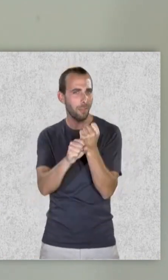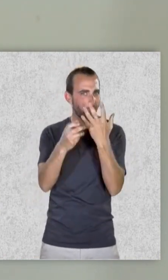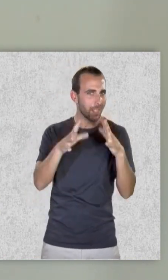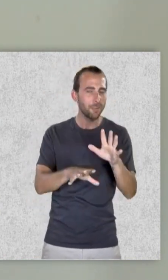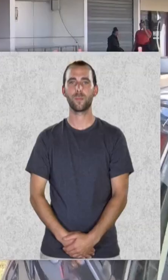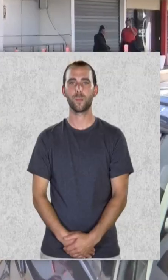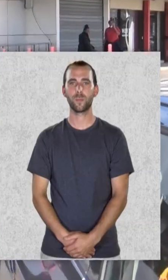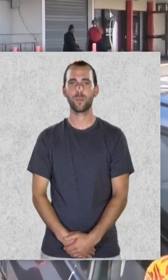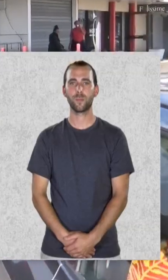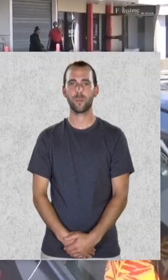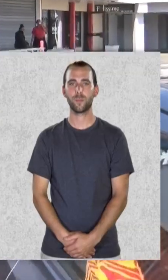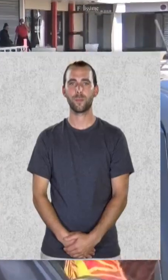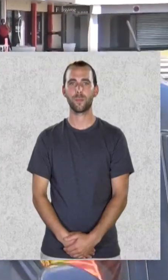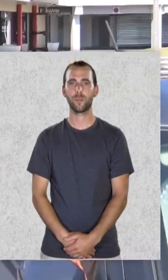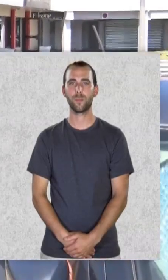travail.